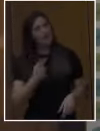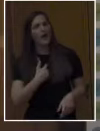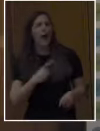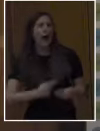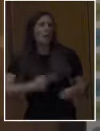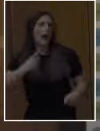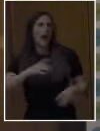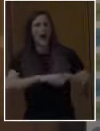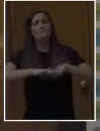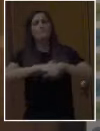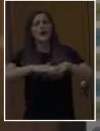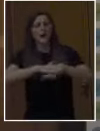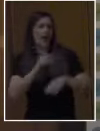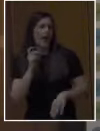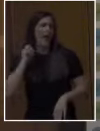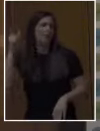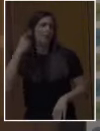εκδήλωση.